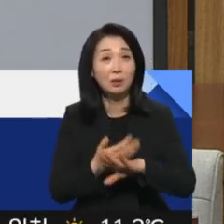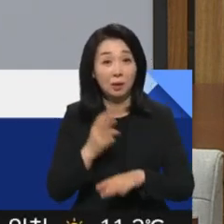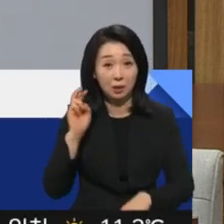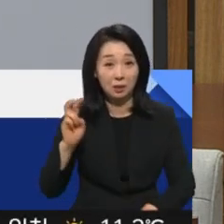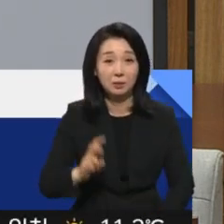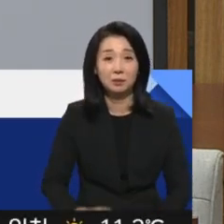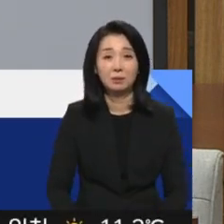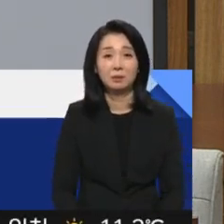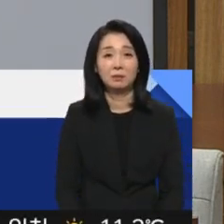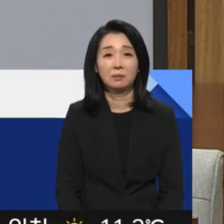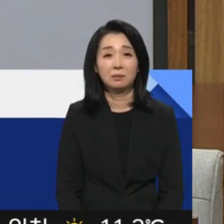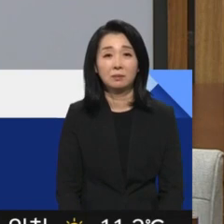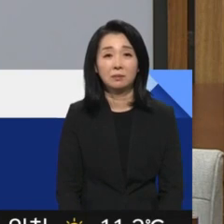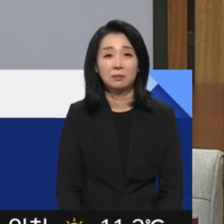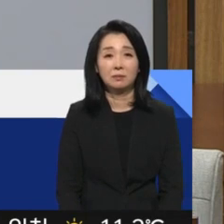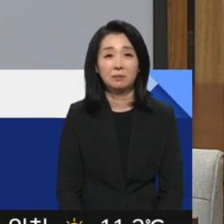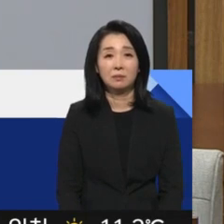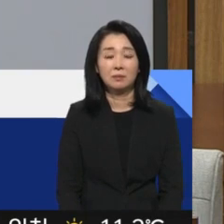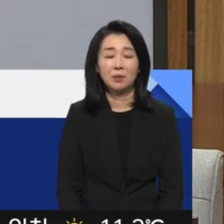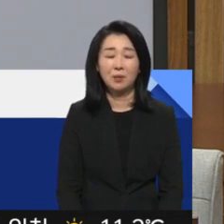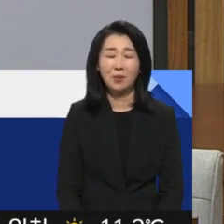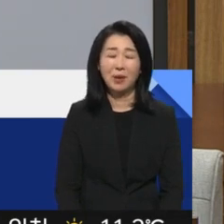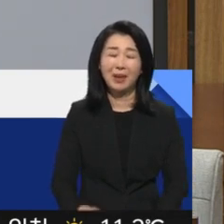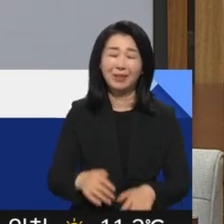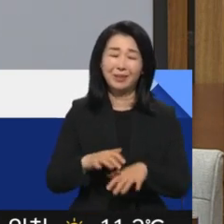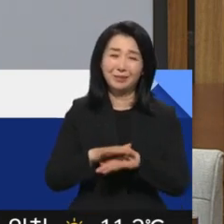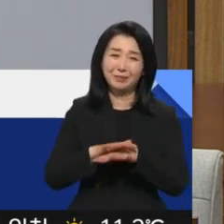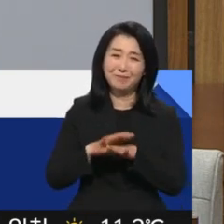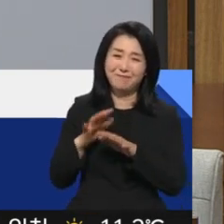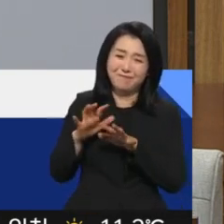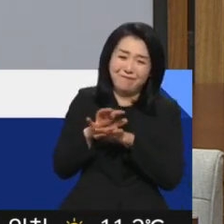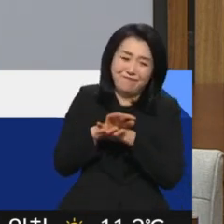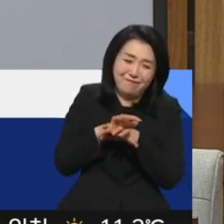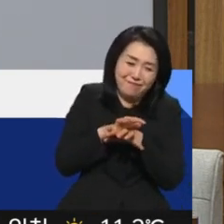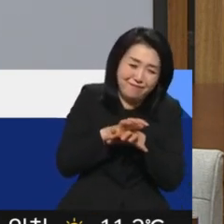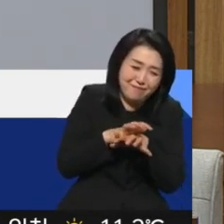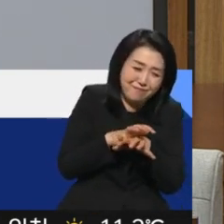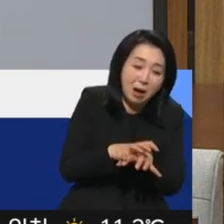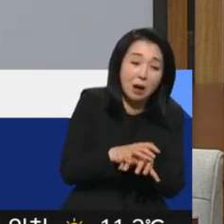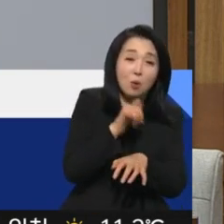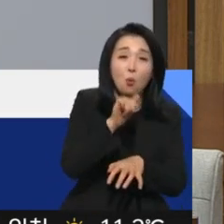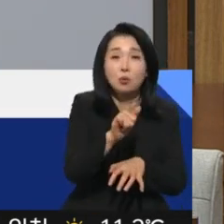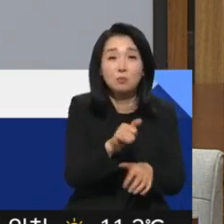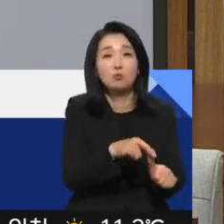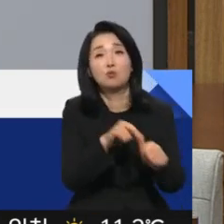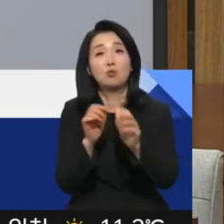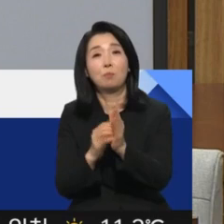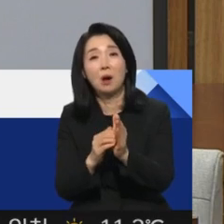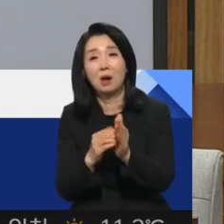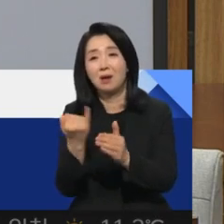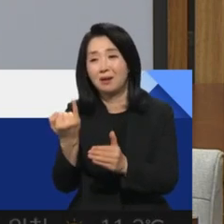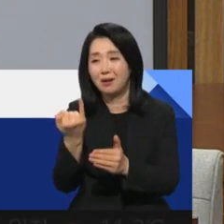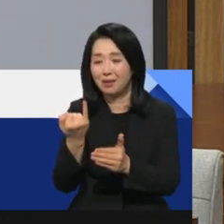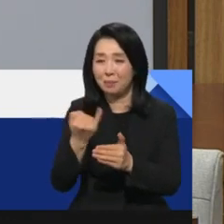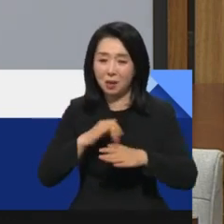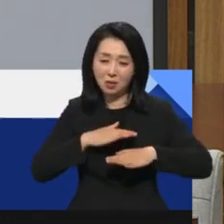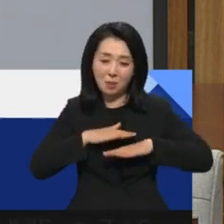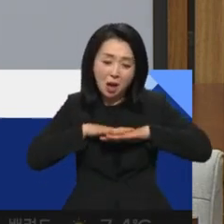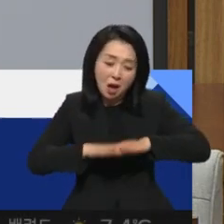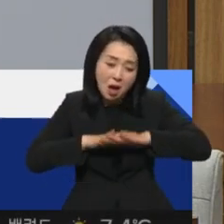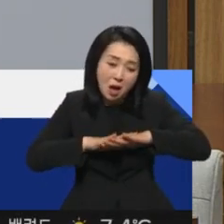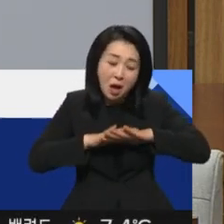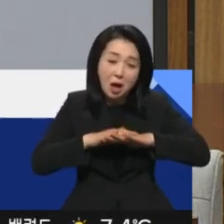달라지지 않았을까 생각합니다 그렇게 압박은 50분 이상 지속되다 구조되었습니다 여자친구에게 cpr을 수행하던